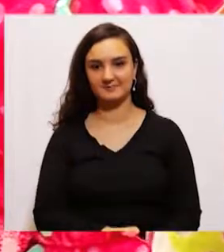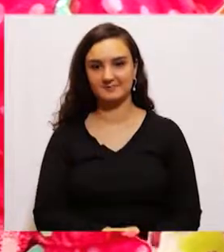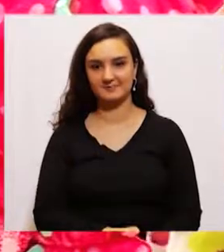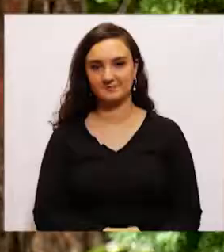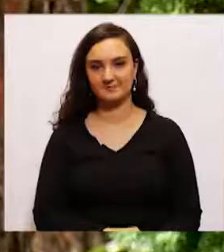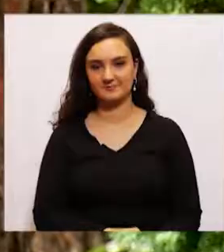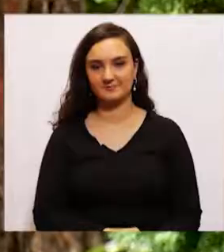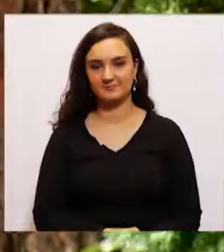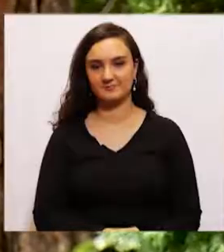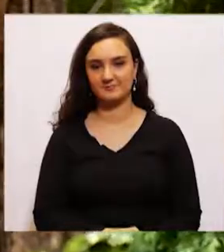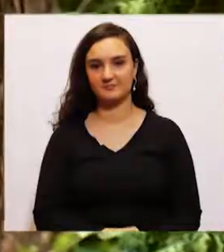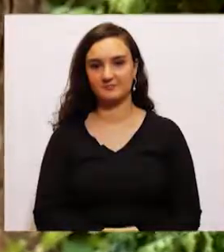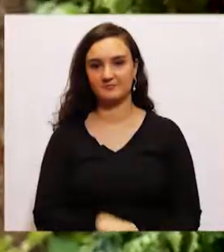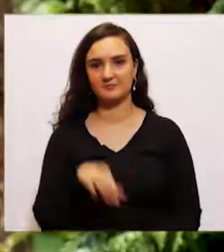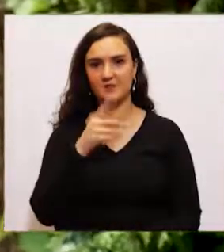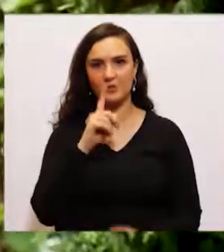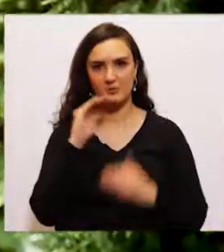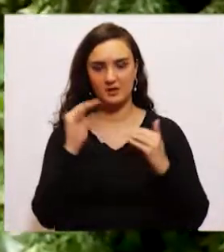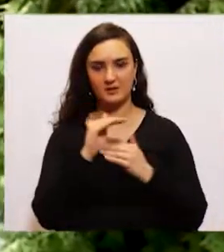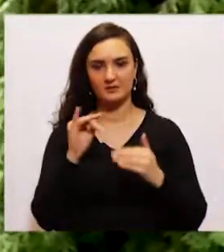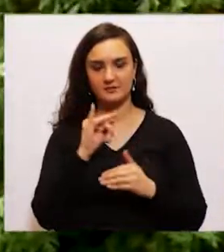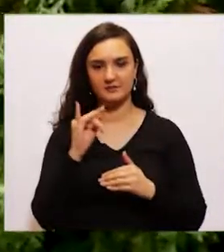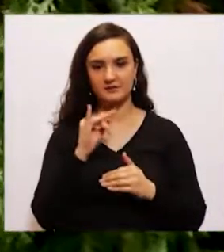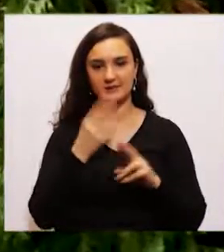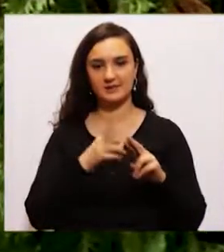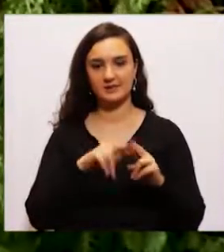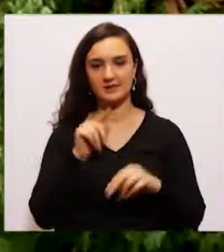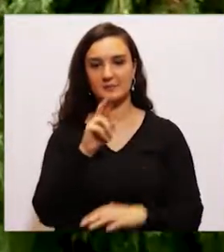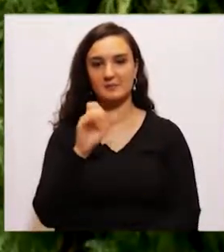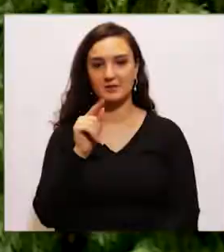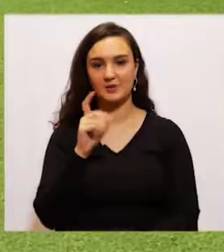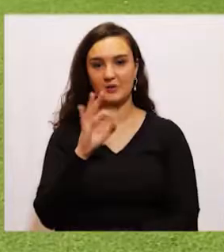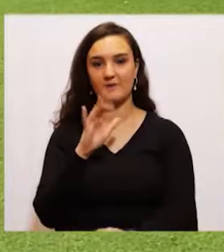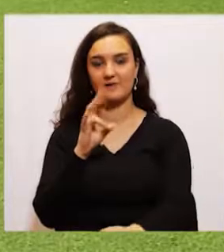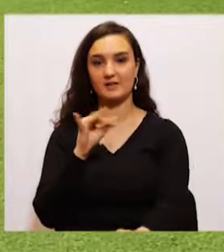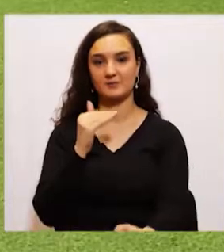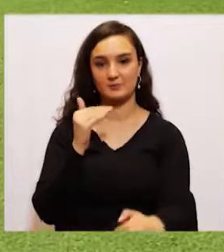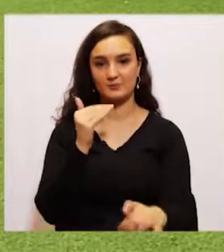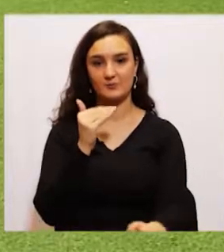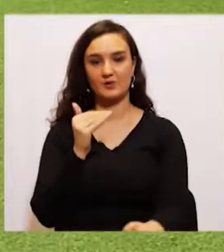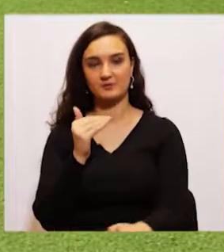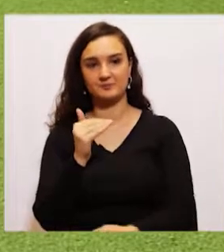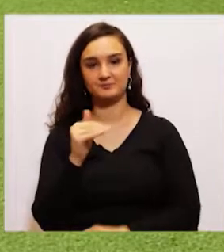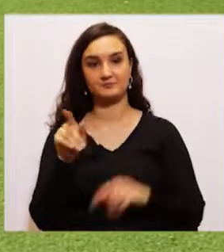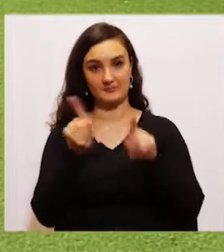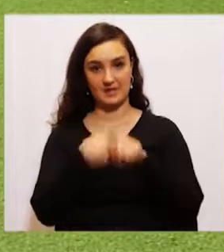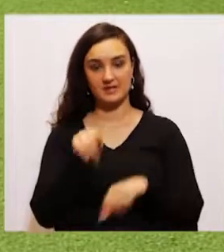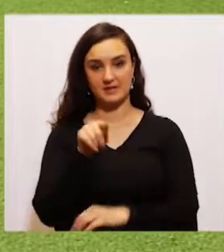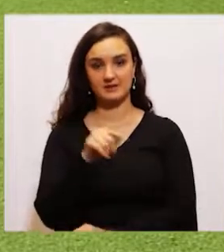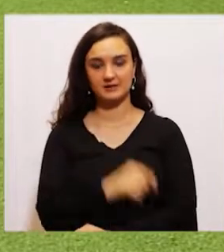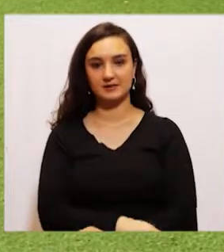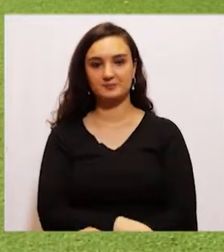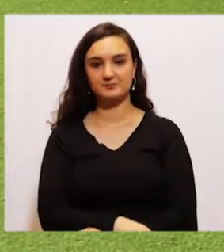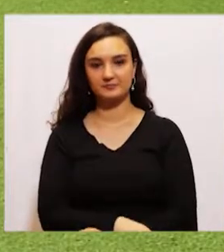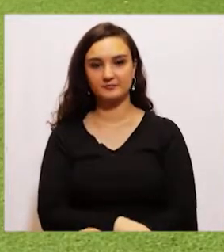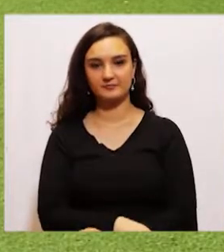რატო ეს მეგობრები ამას რატომ ღერიან? ეს არის ბეთჰოვენის ისეთი, რა ქვია, მარში